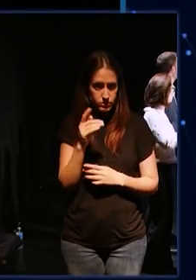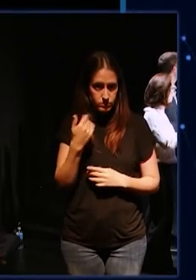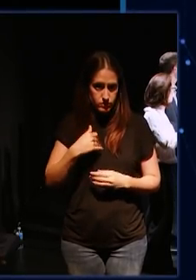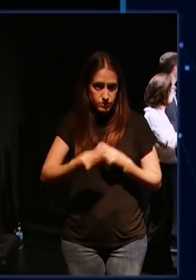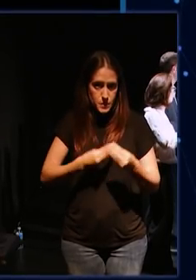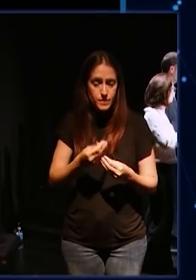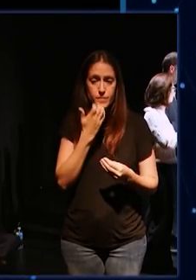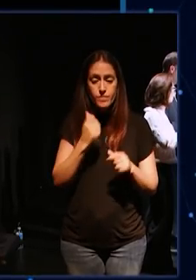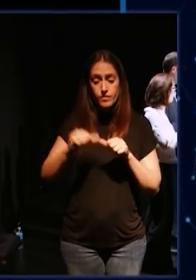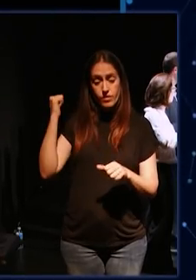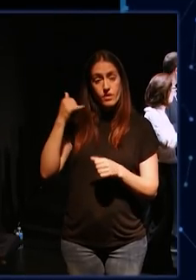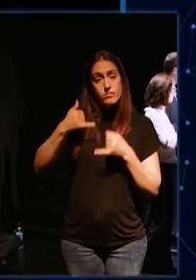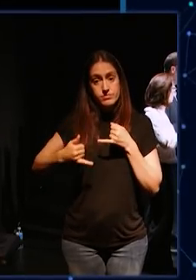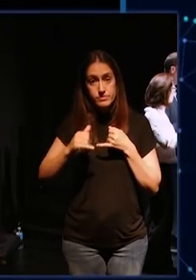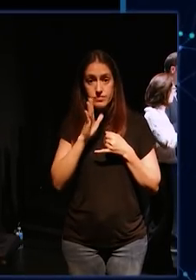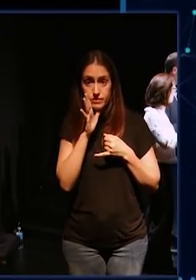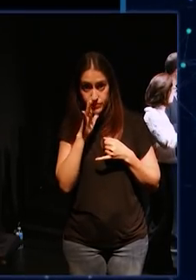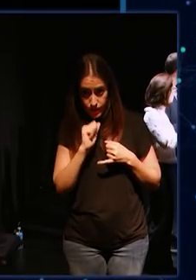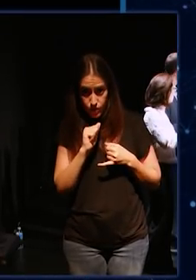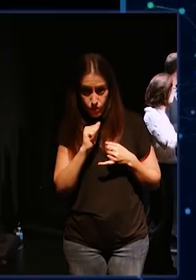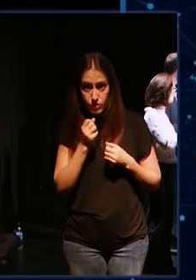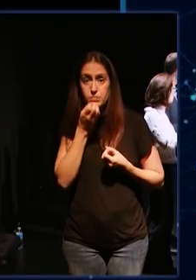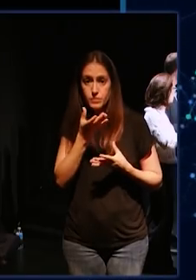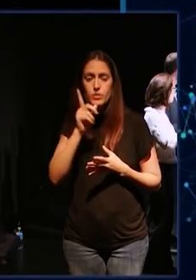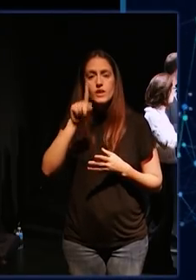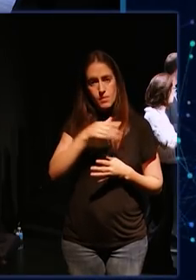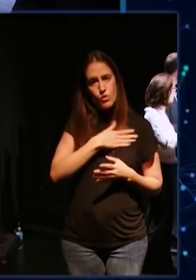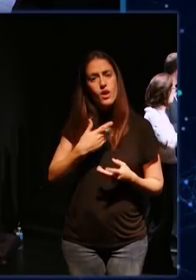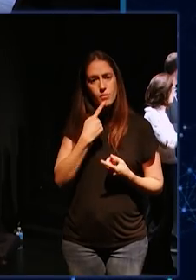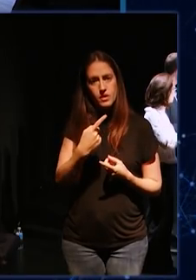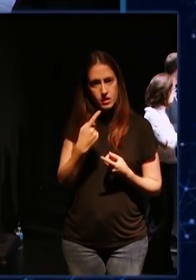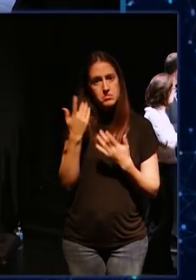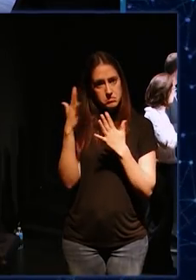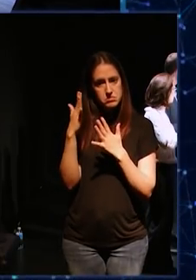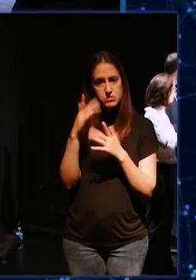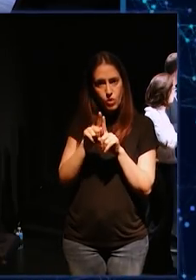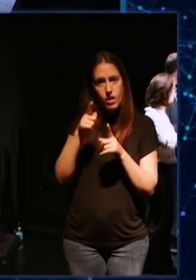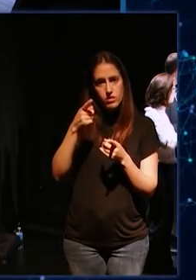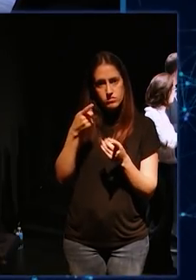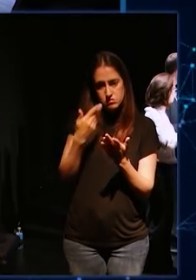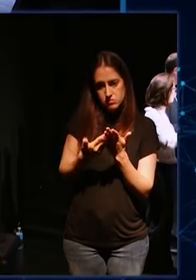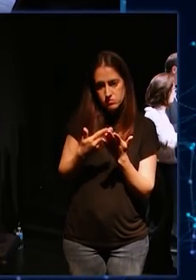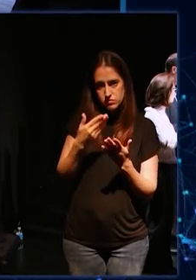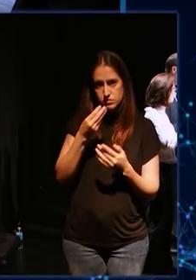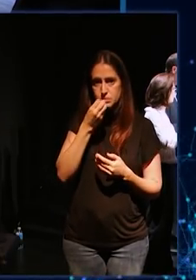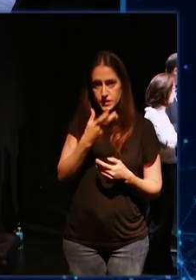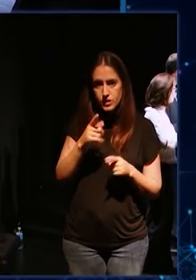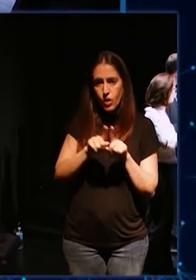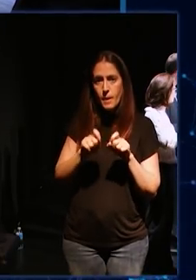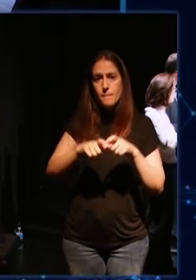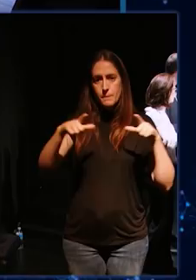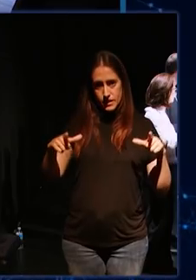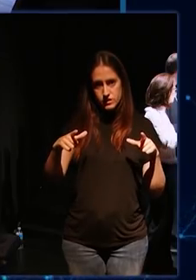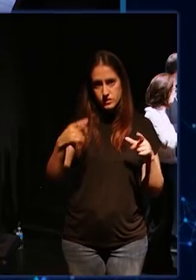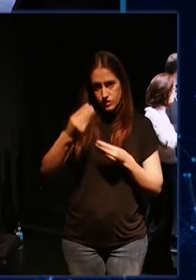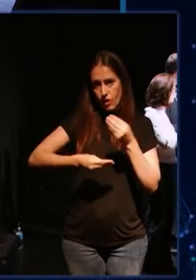fan les coses malament, normalment es diu, però també volem reconèixer doncs, que sí que han sigut un encert augmentar, no, ampliar el parc social,